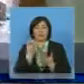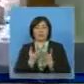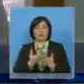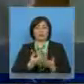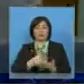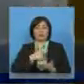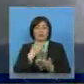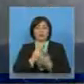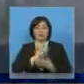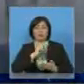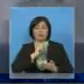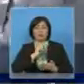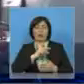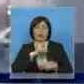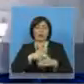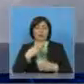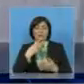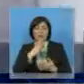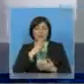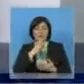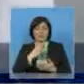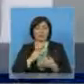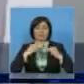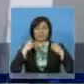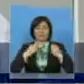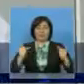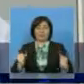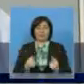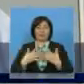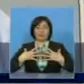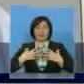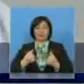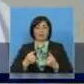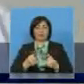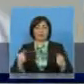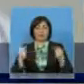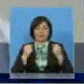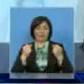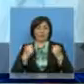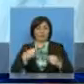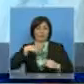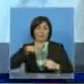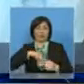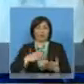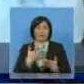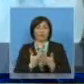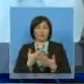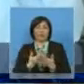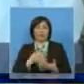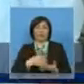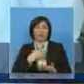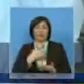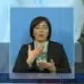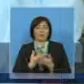врач нашей области, несмотря на свой почтенный возраст, старается поддерживать здоровье как физически, так и духовно. Особенно это важно в